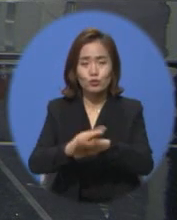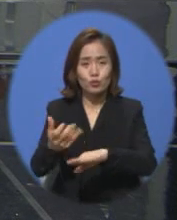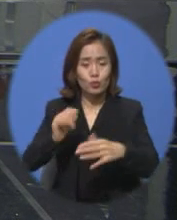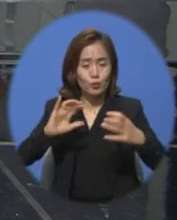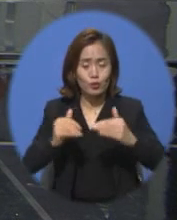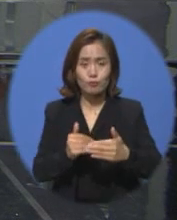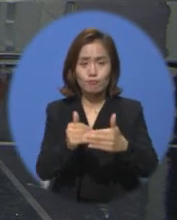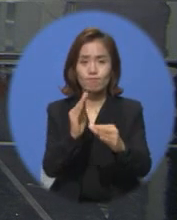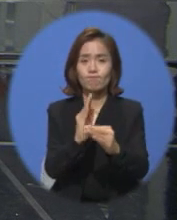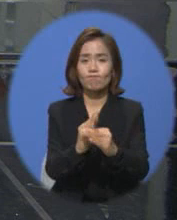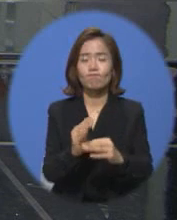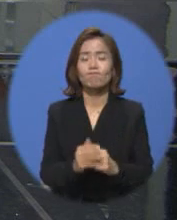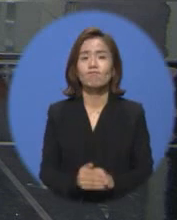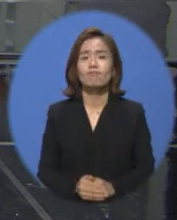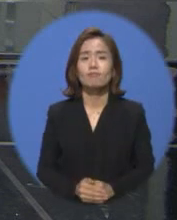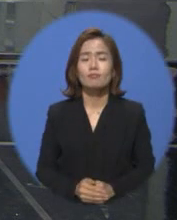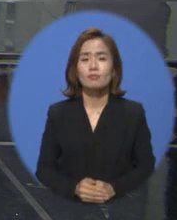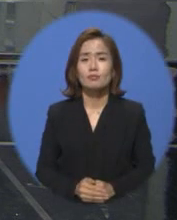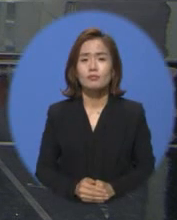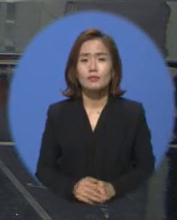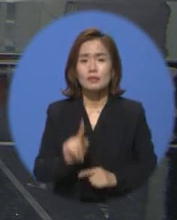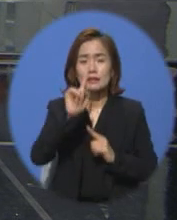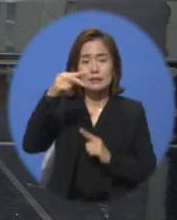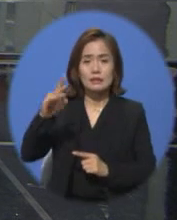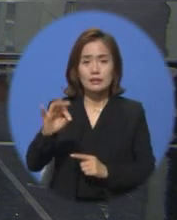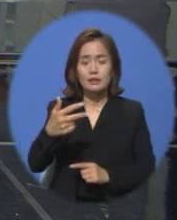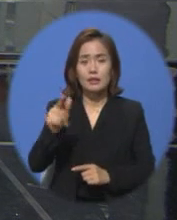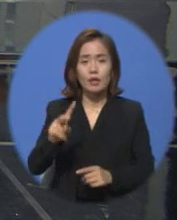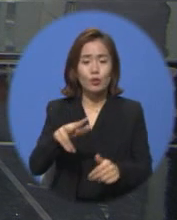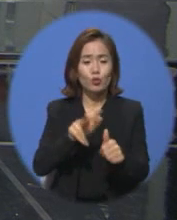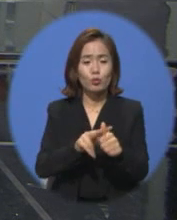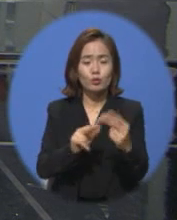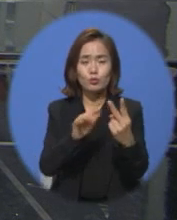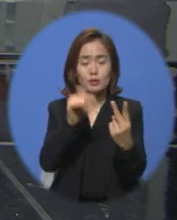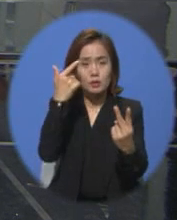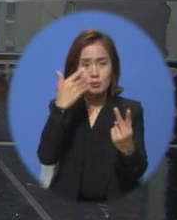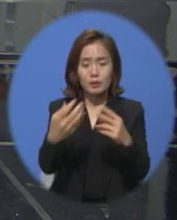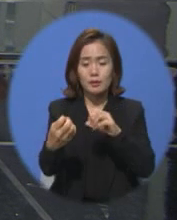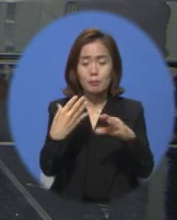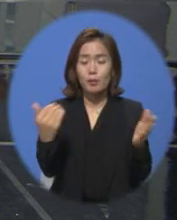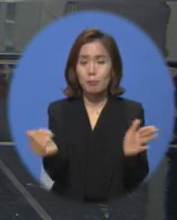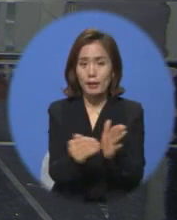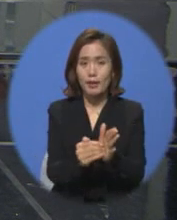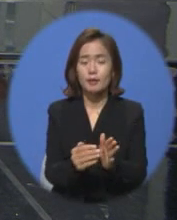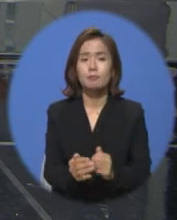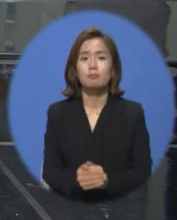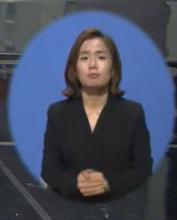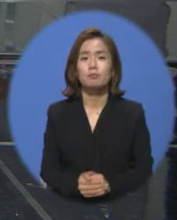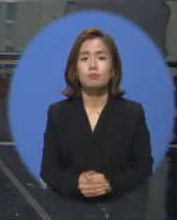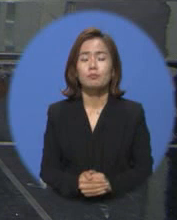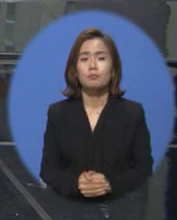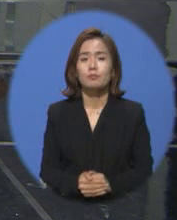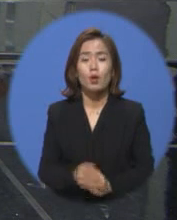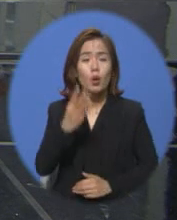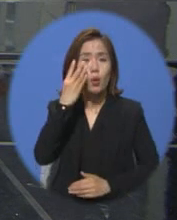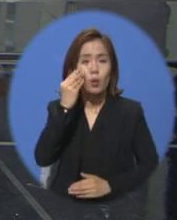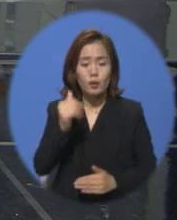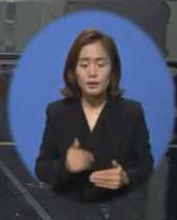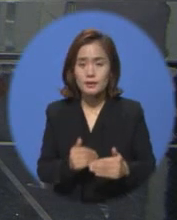후보자간의일대일지도력토론이계속되고있습니다. 방금두후보자에게질문을하고 답변을받았습니다.저희가